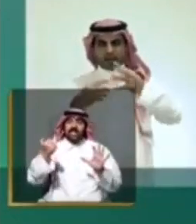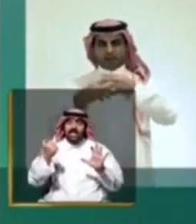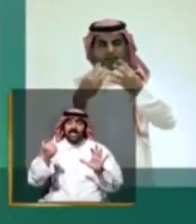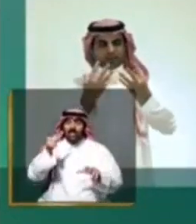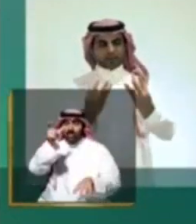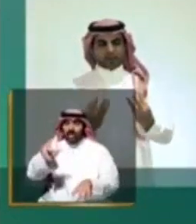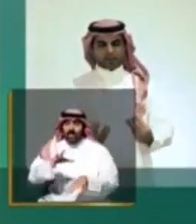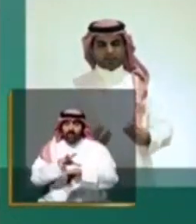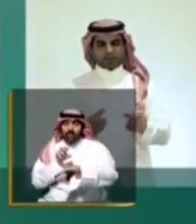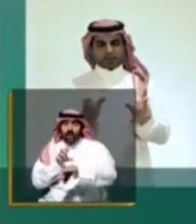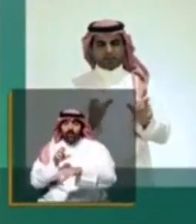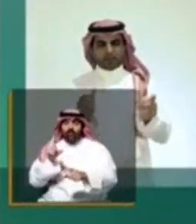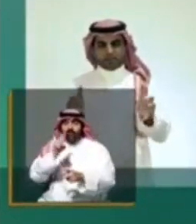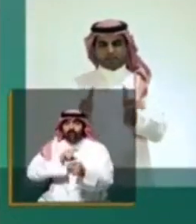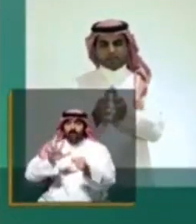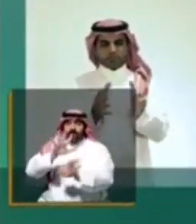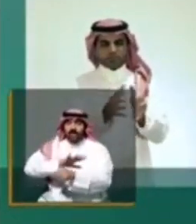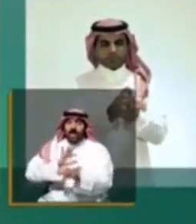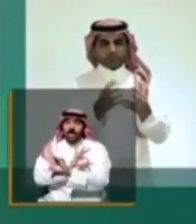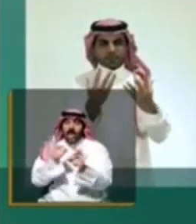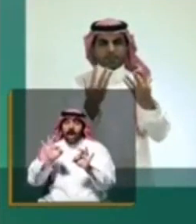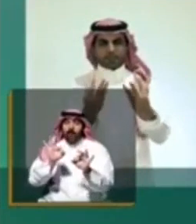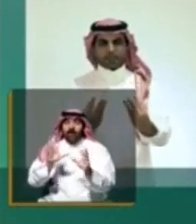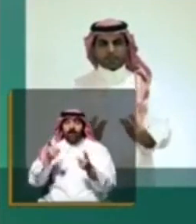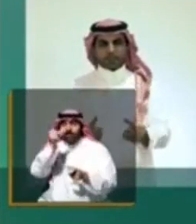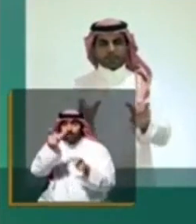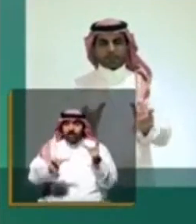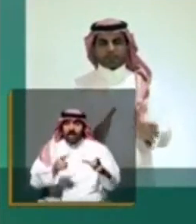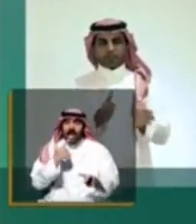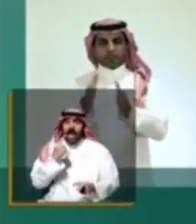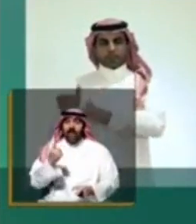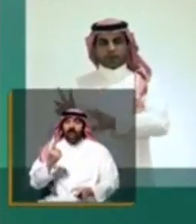165 إصابة جديدة بفيروس كورونا، والإجمالي بلغ